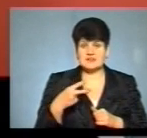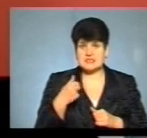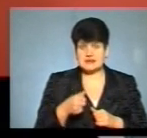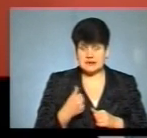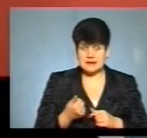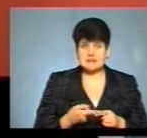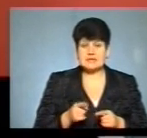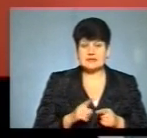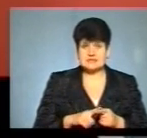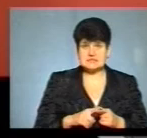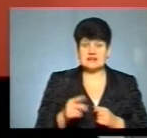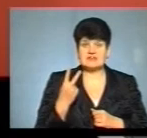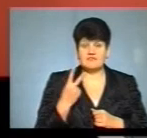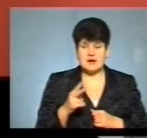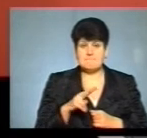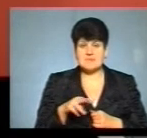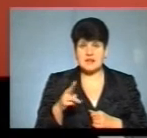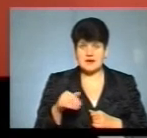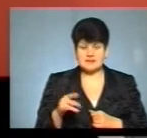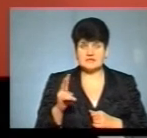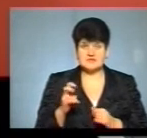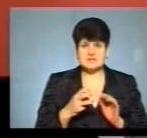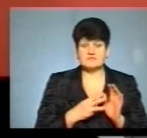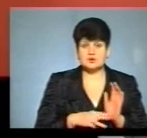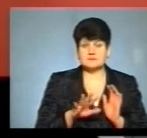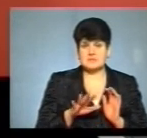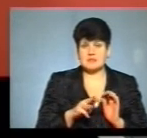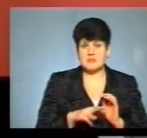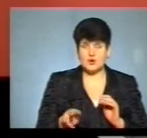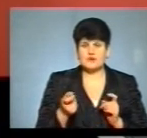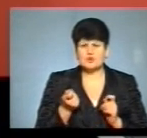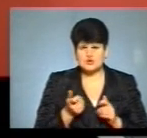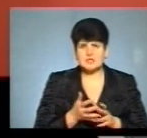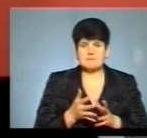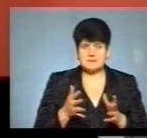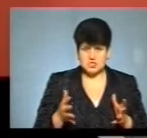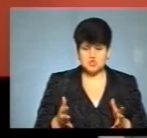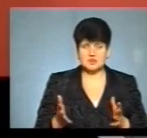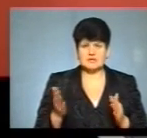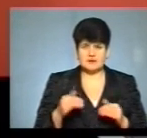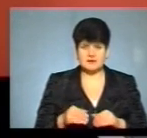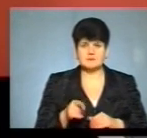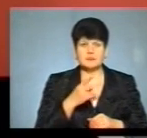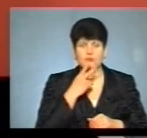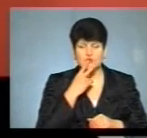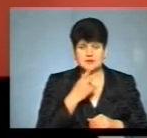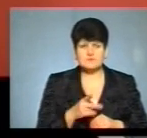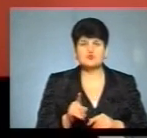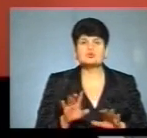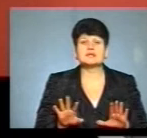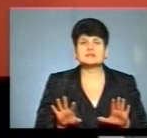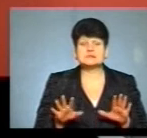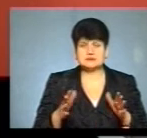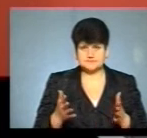це 2 мільярди 285 мільйонів та трохи більше. Давайте ми подивимося, власне, чому так